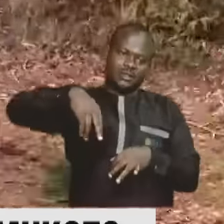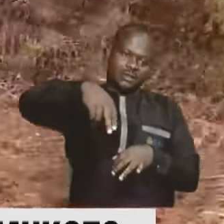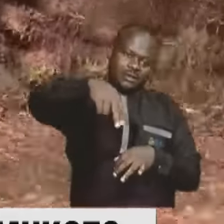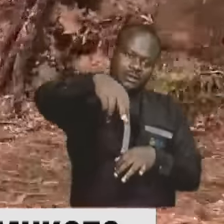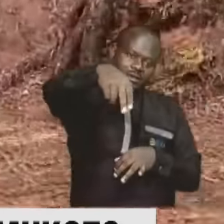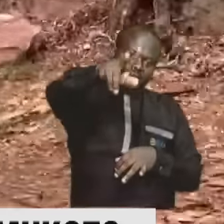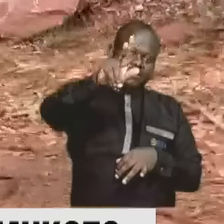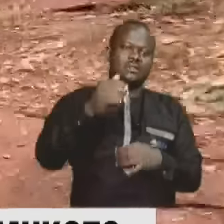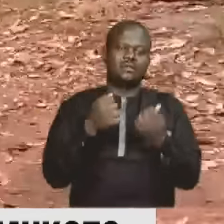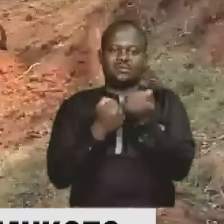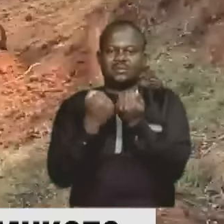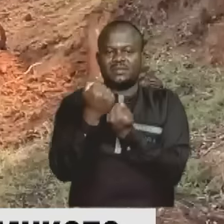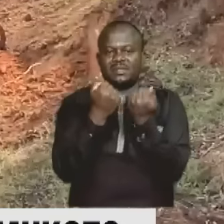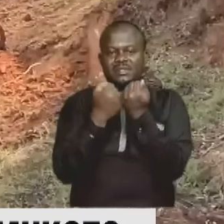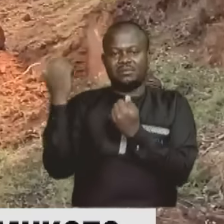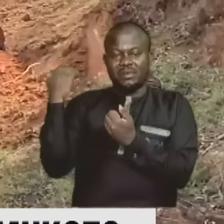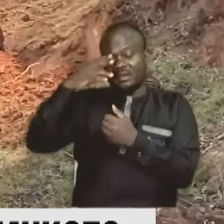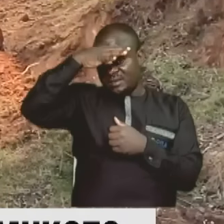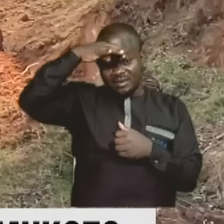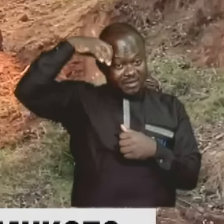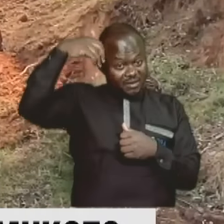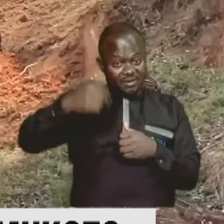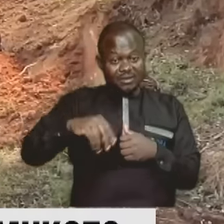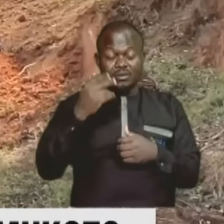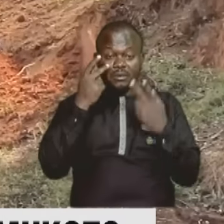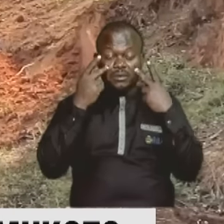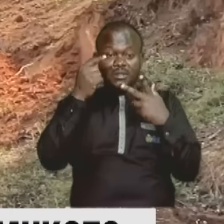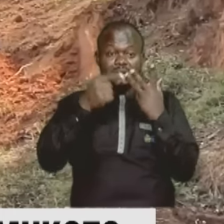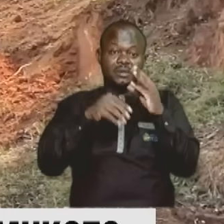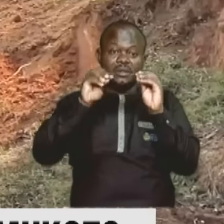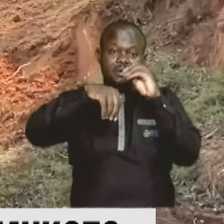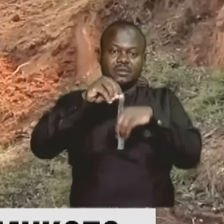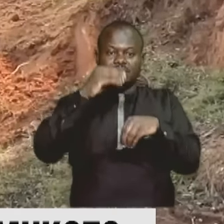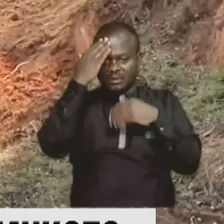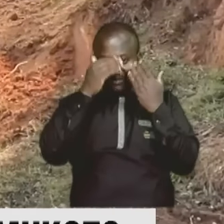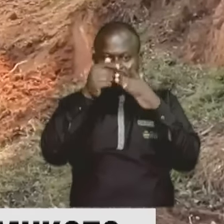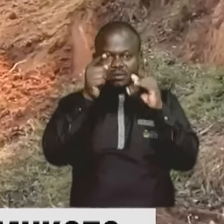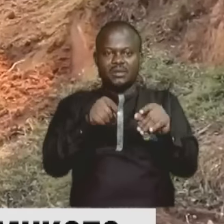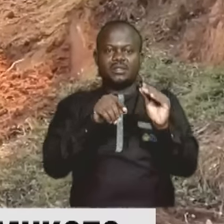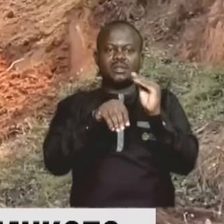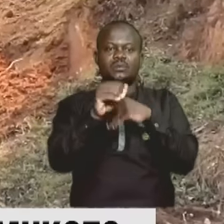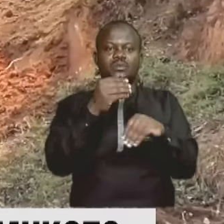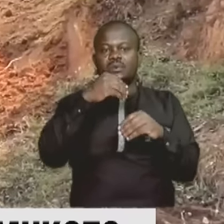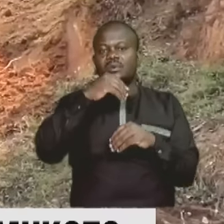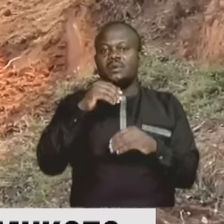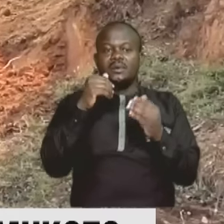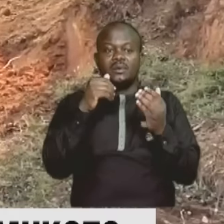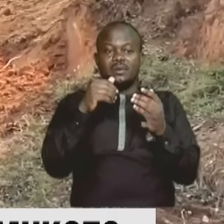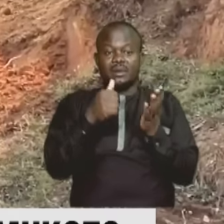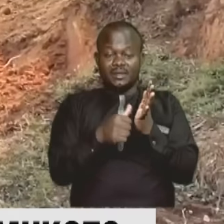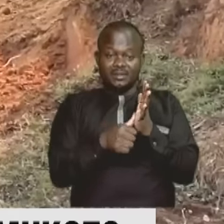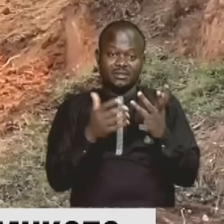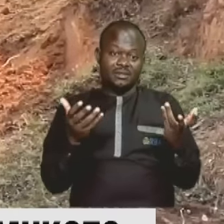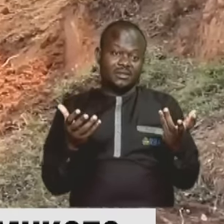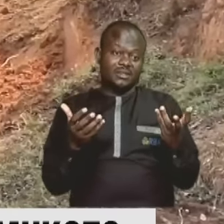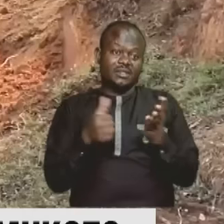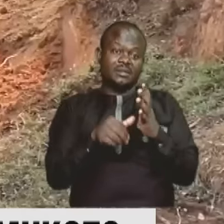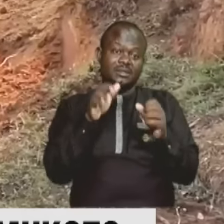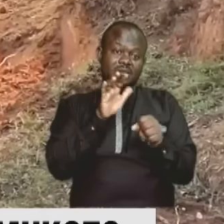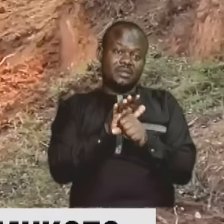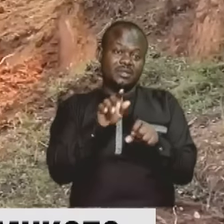kugendera na byari bigoye aba tugize nicyo dusaruye kugira ngo tukigeze ku isoko bikaba ari ikibazo ni bibazo byinshi nyine